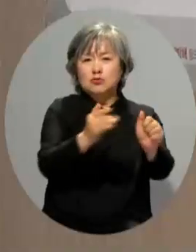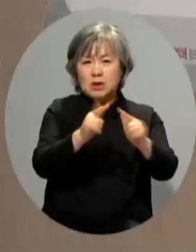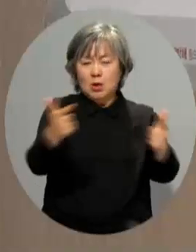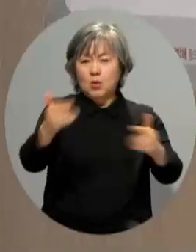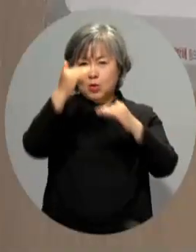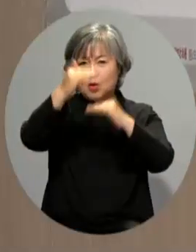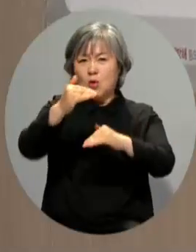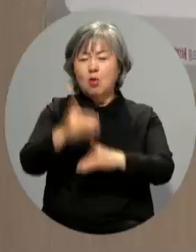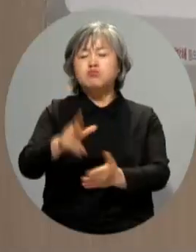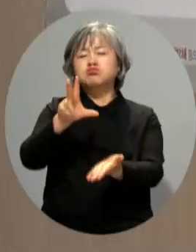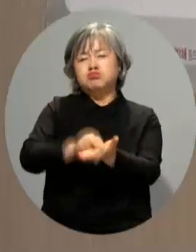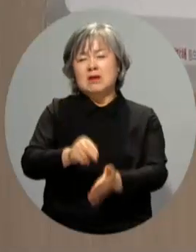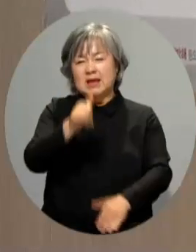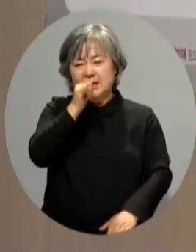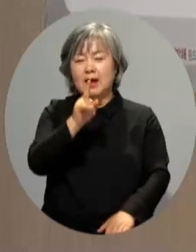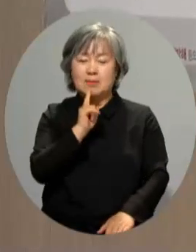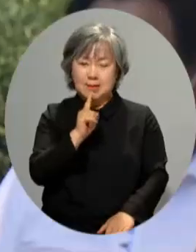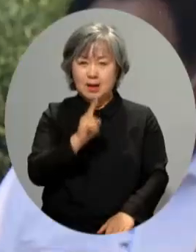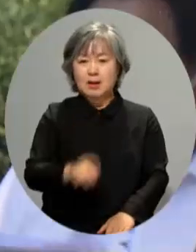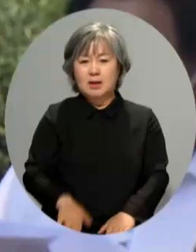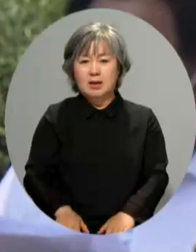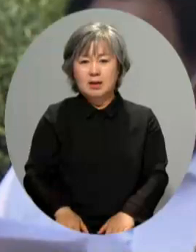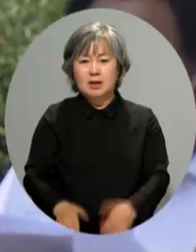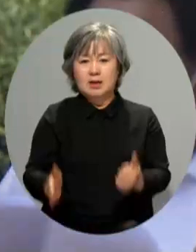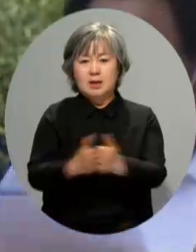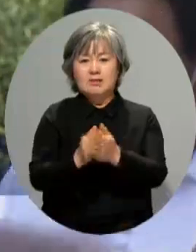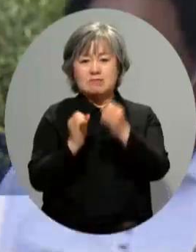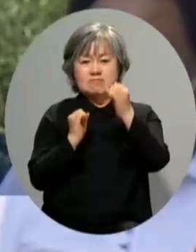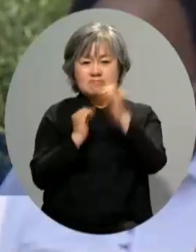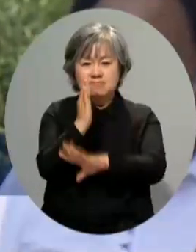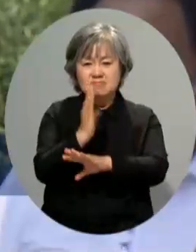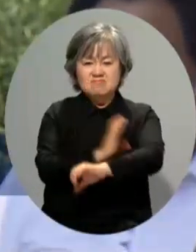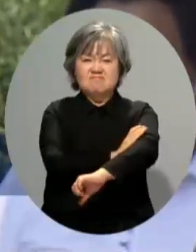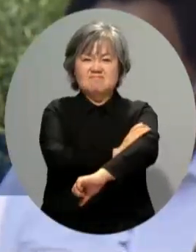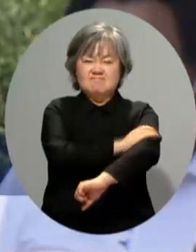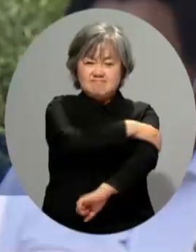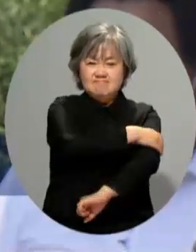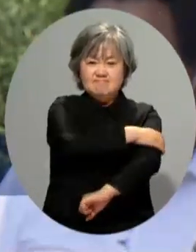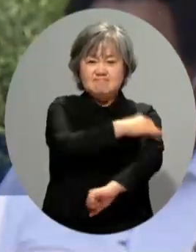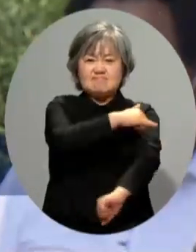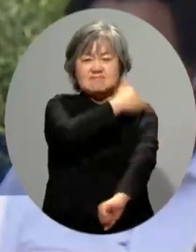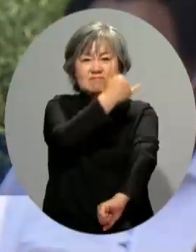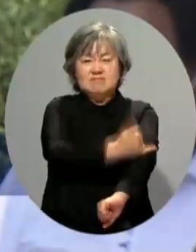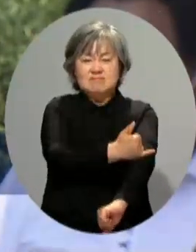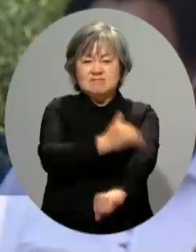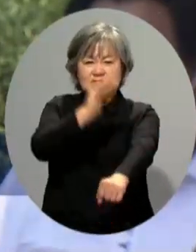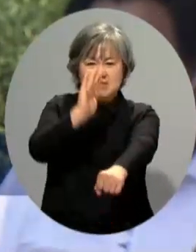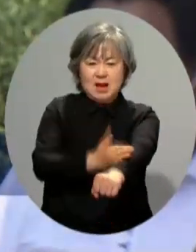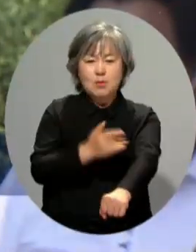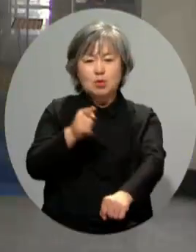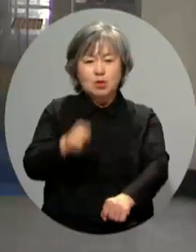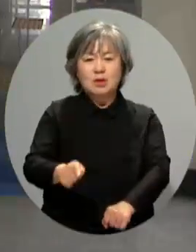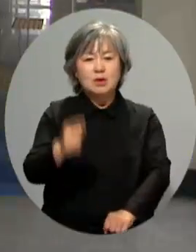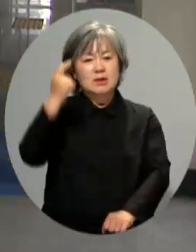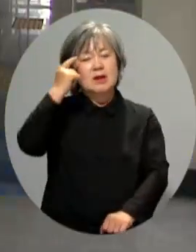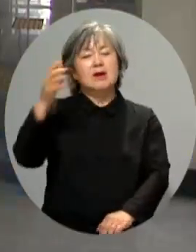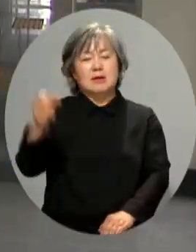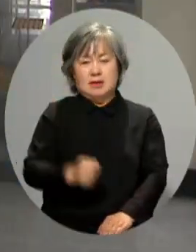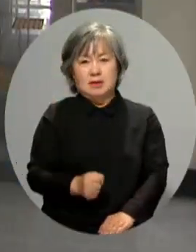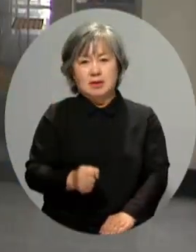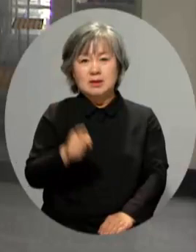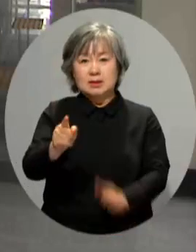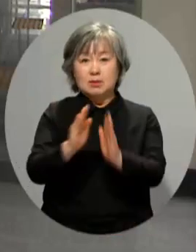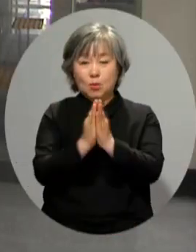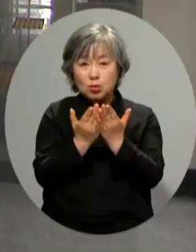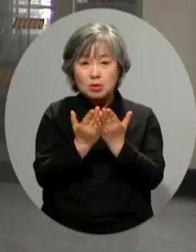절차상 하자를 문제 삼은 겁니다. 도를 넘는 갑질 이상의 인권 유린이라 저는 생각을 합니다.